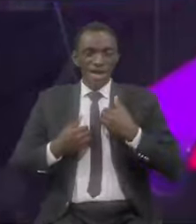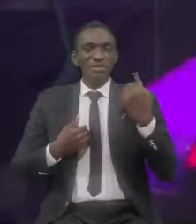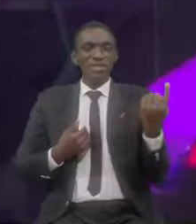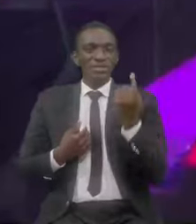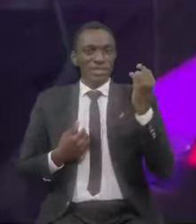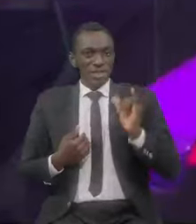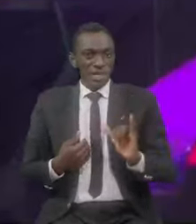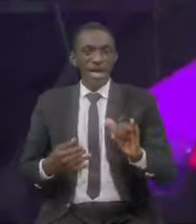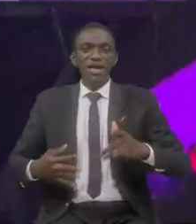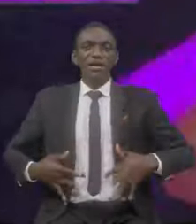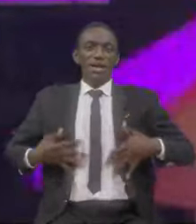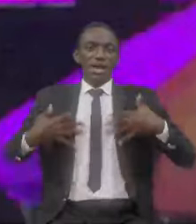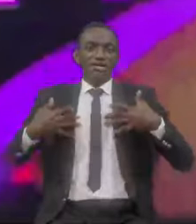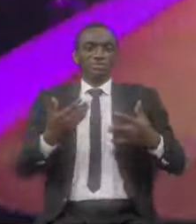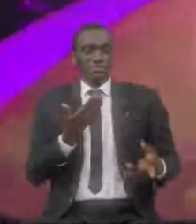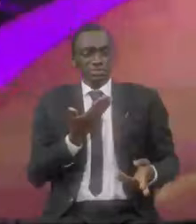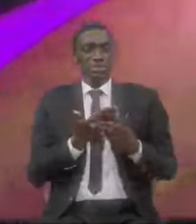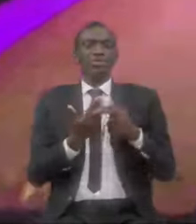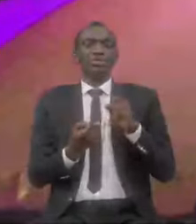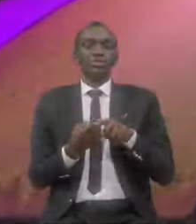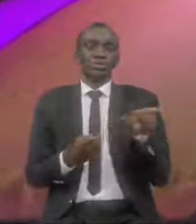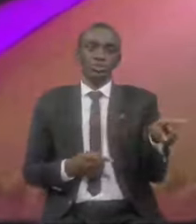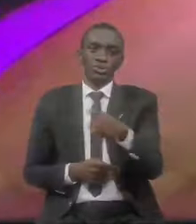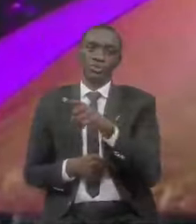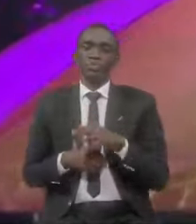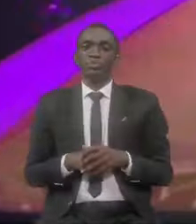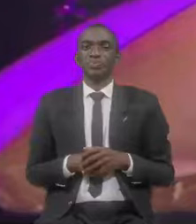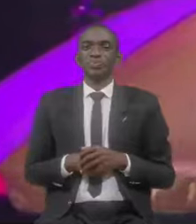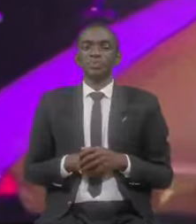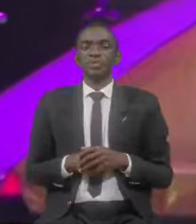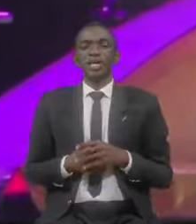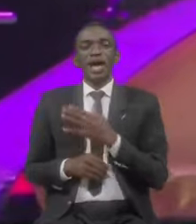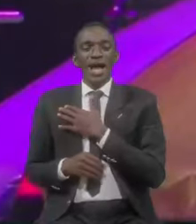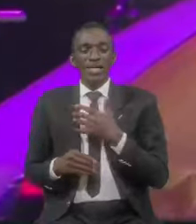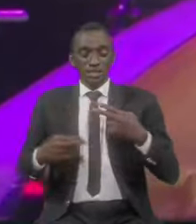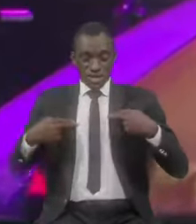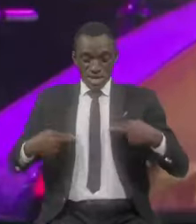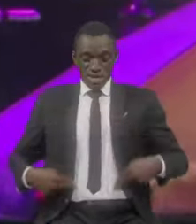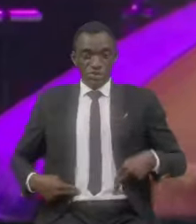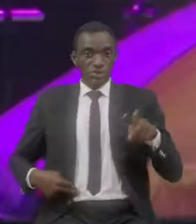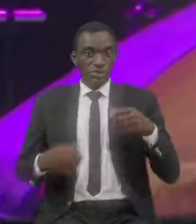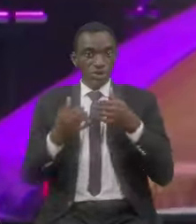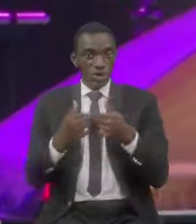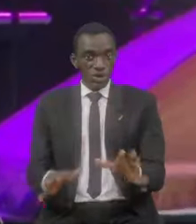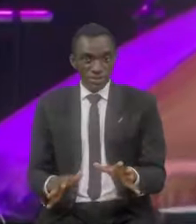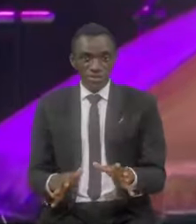Maintenant, vous avez la vie éternelle restaurée à vous. La santé que vous avez perdue,